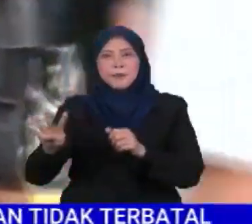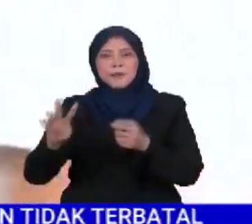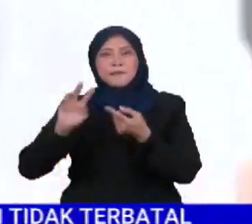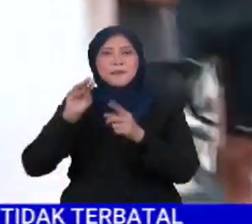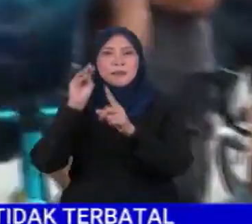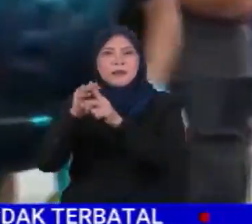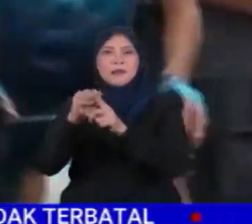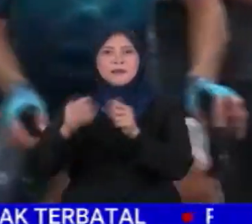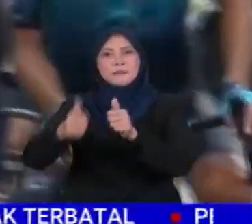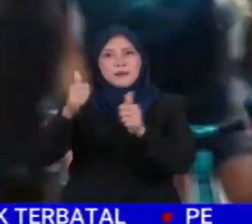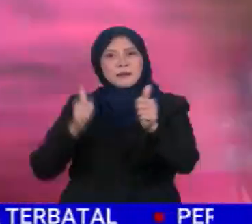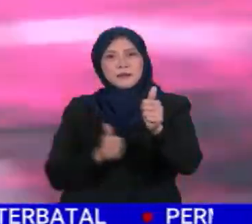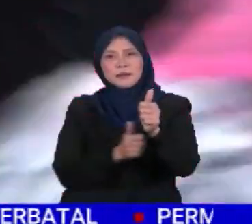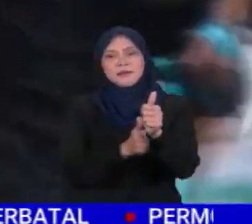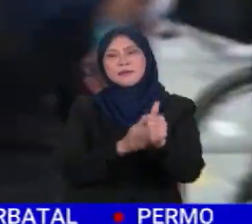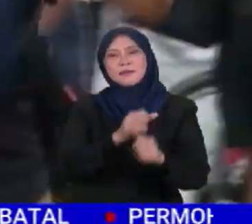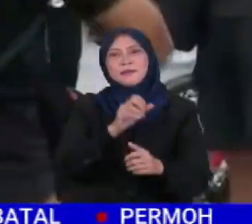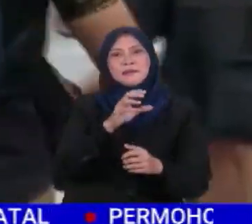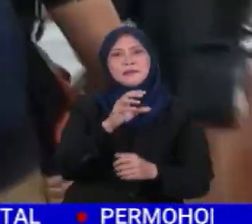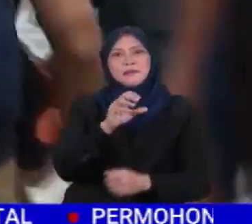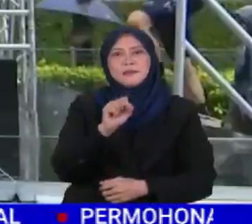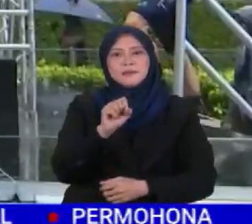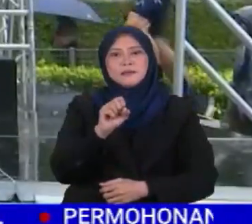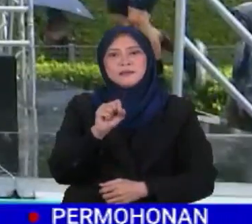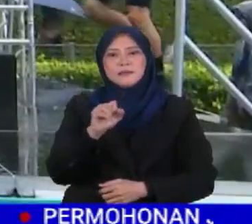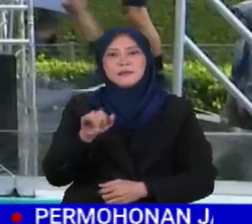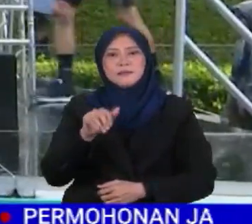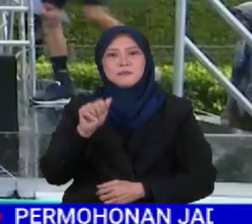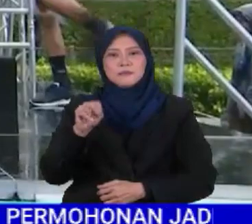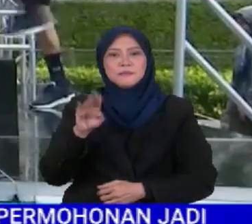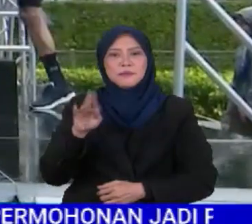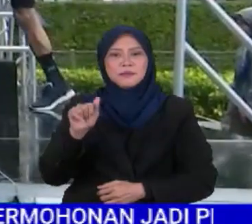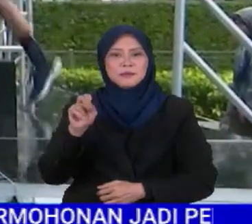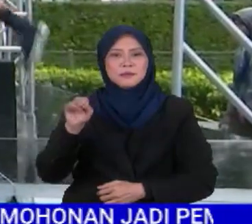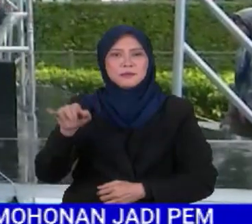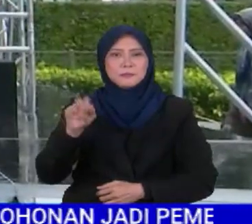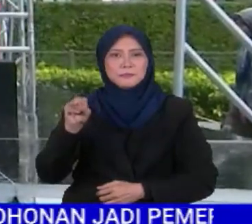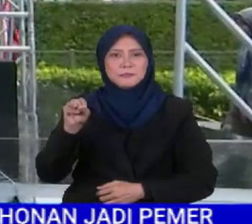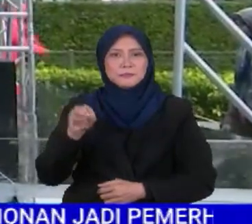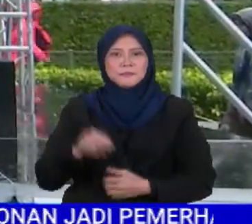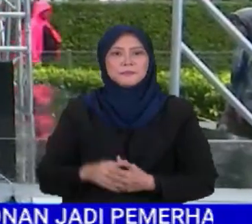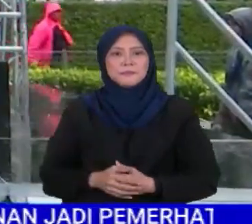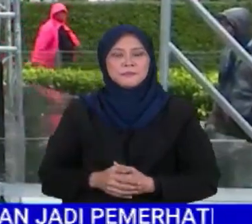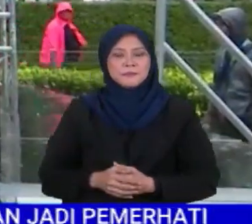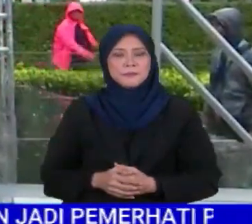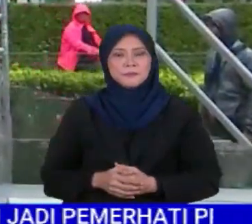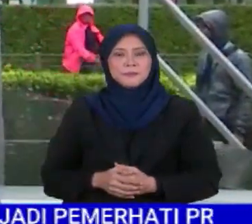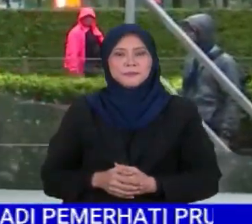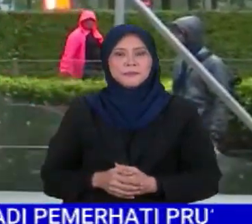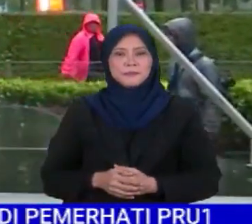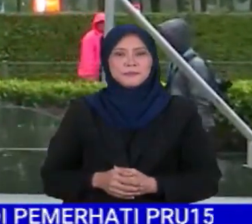rakan sepasukan Jambal Jam Sain Bayar. Next, tempat yang kedua.